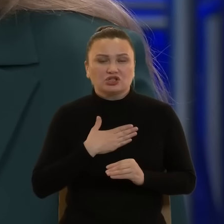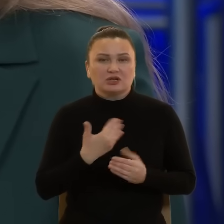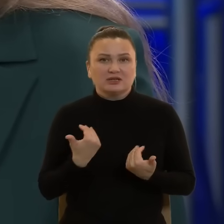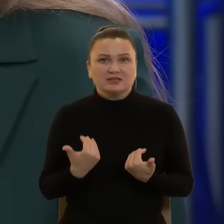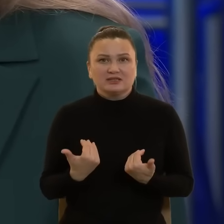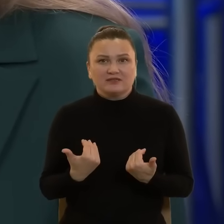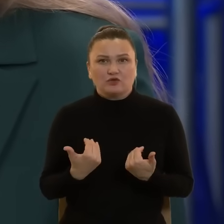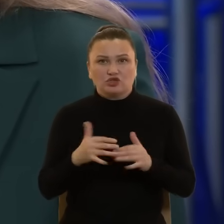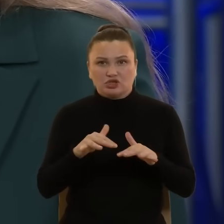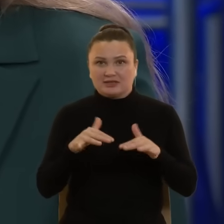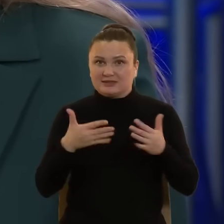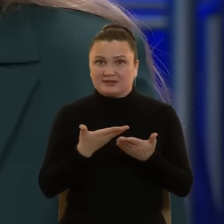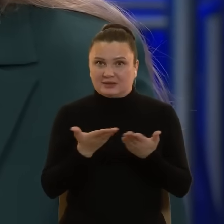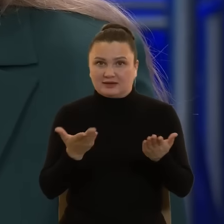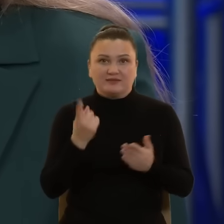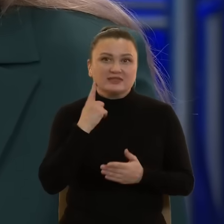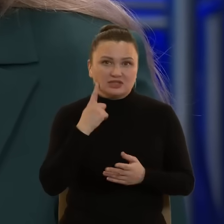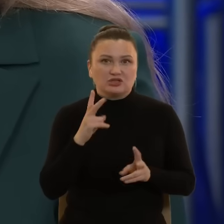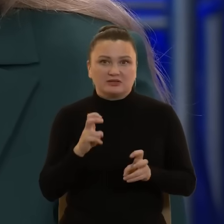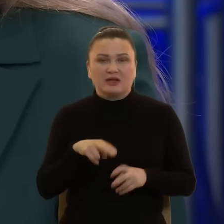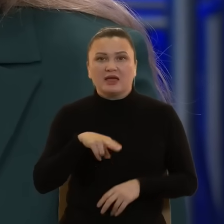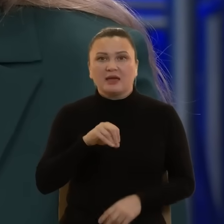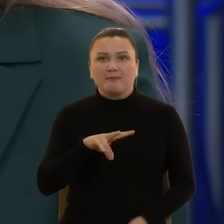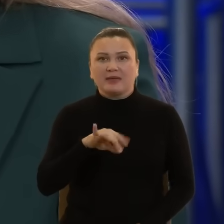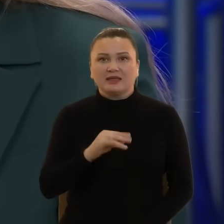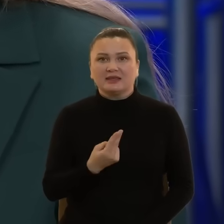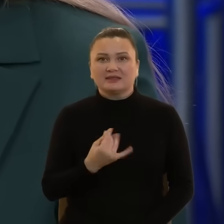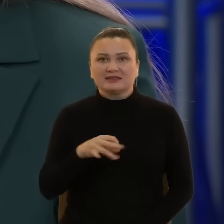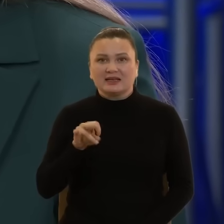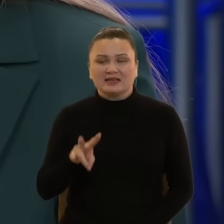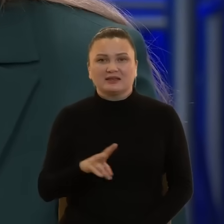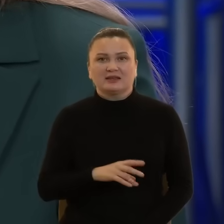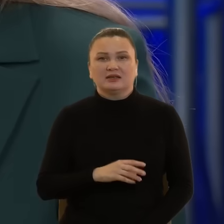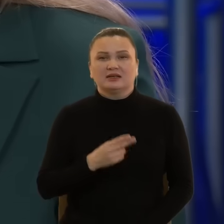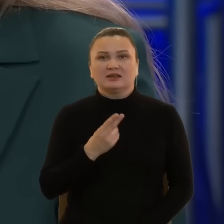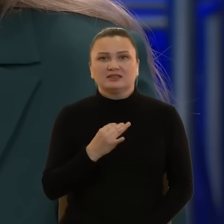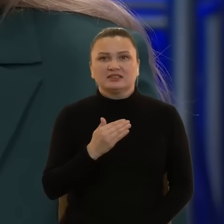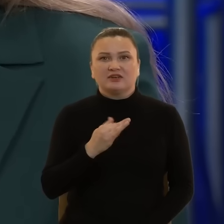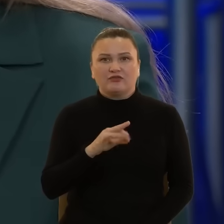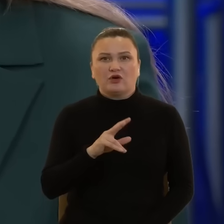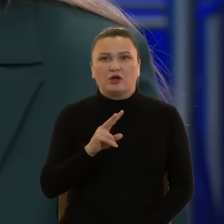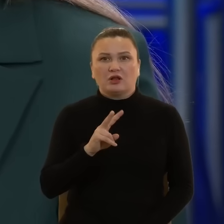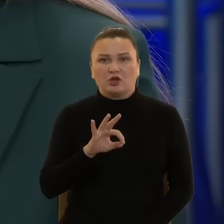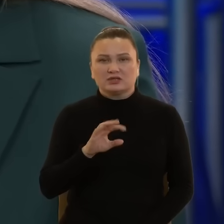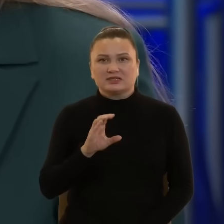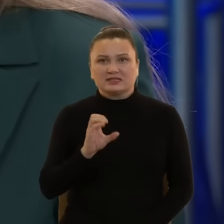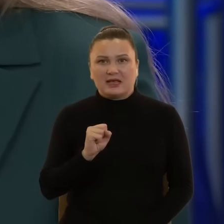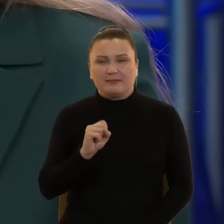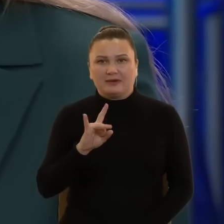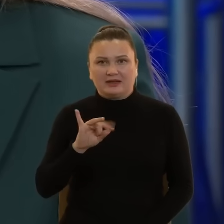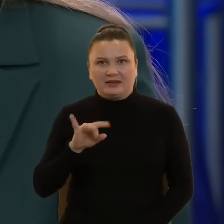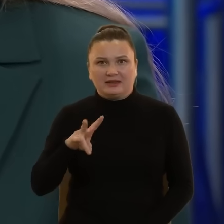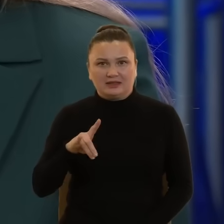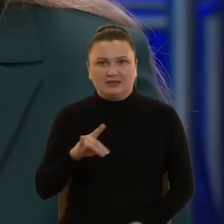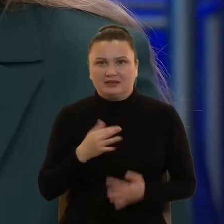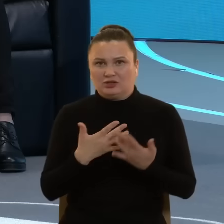сегодняшние зрители слышали эти названия – пенициллин, цефалоспорины, макролиды, фторхинолоны, да, это уже